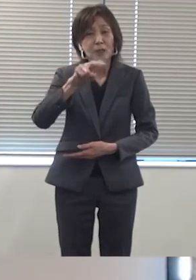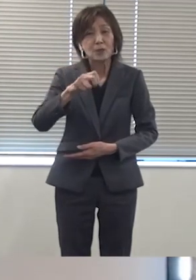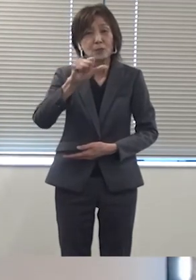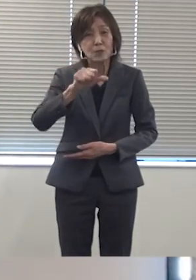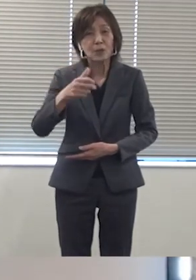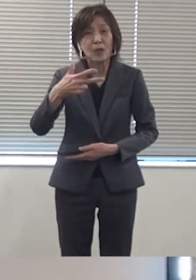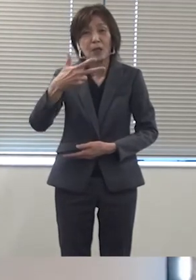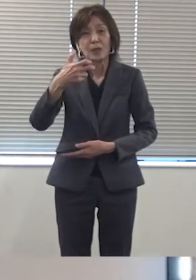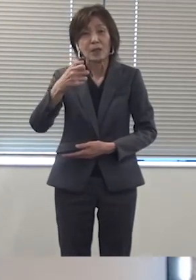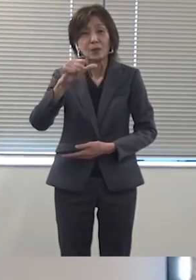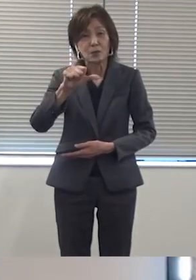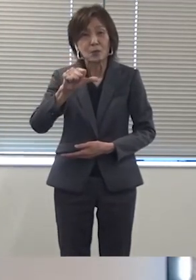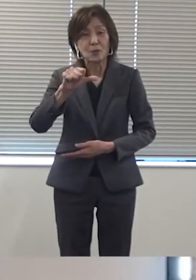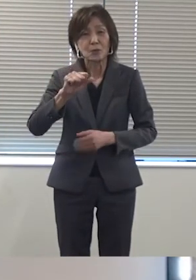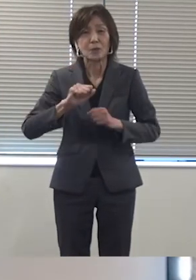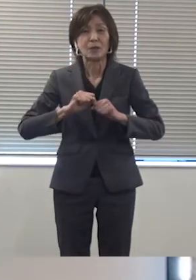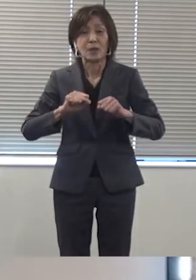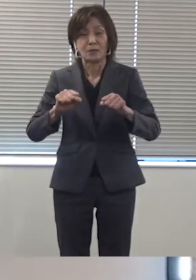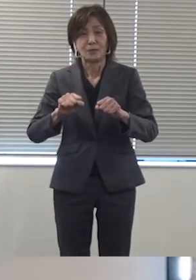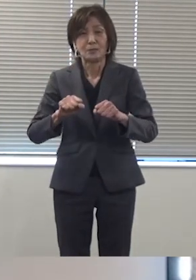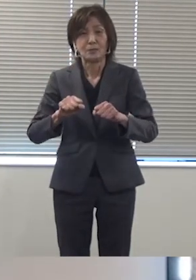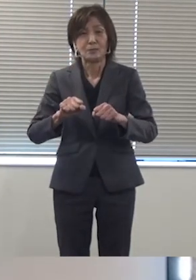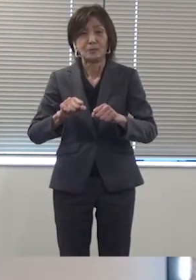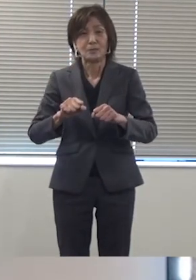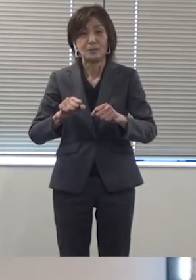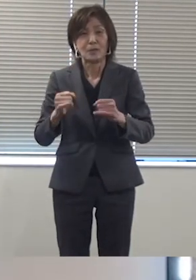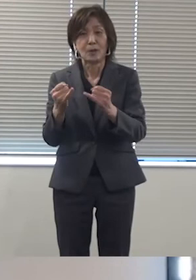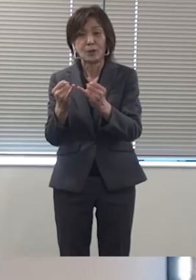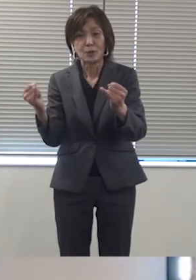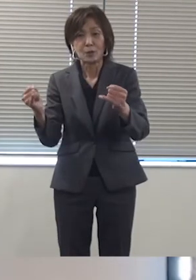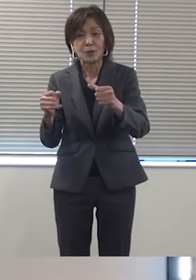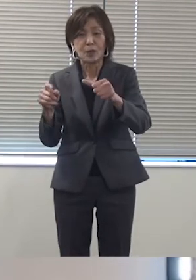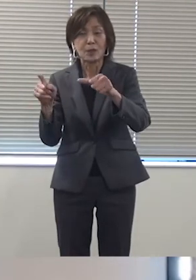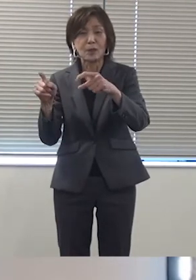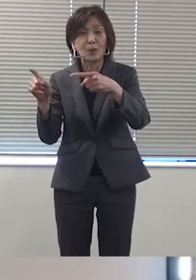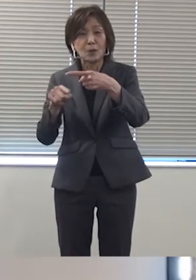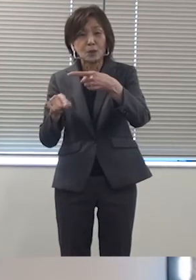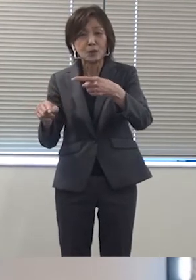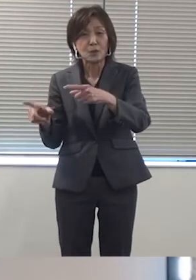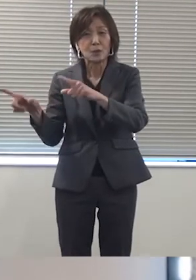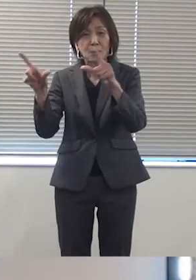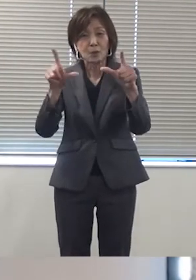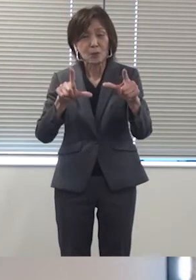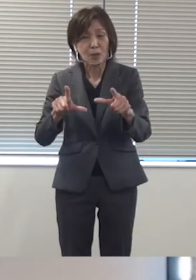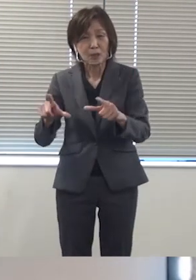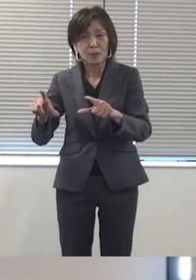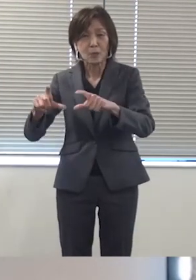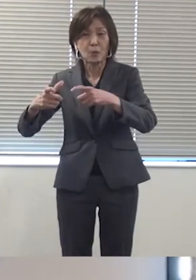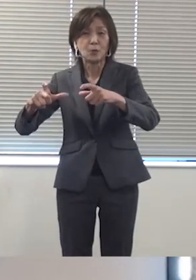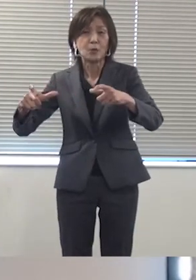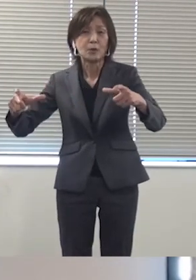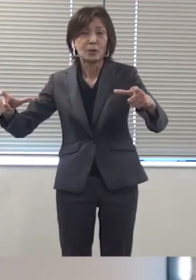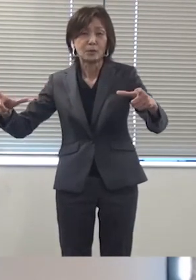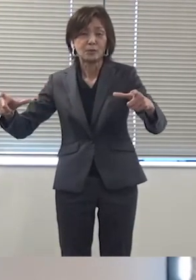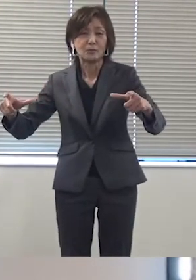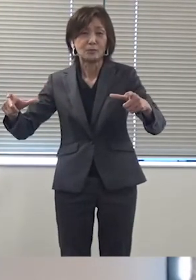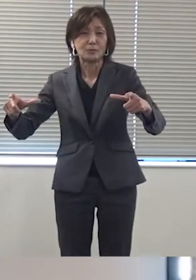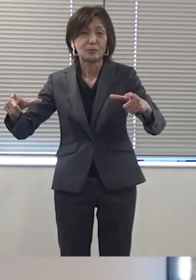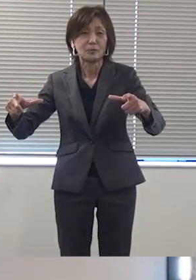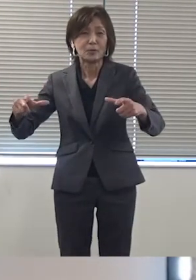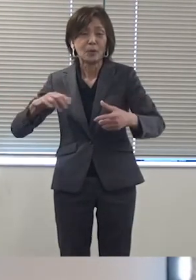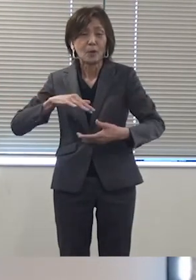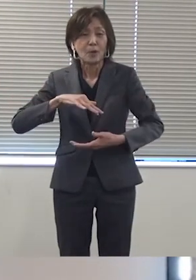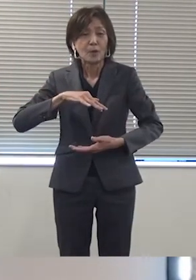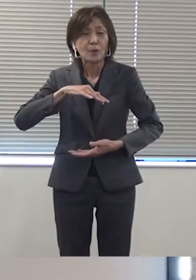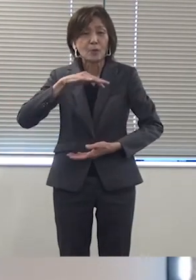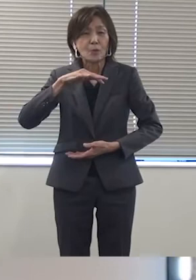国平均並みの 30% なんですけれど、まあ、地域差が結構ありまして、場所によっても40% を超え